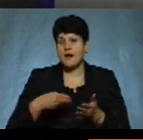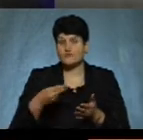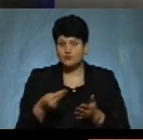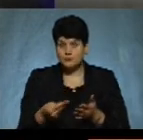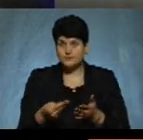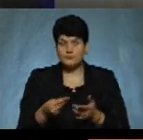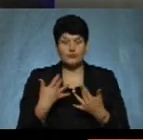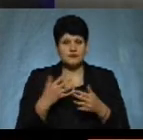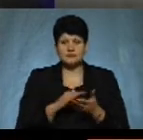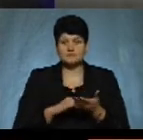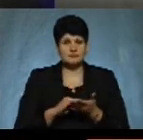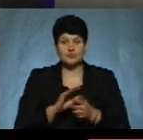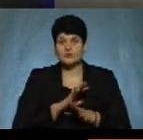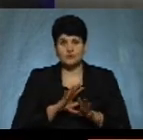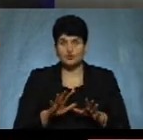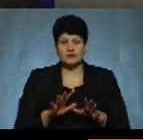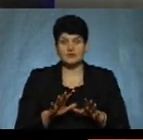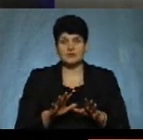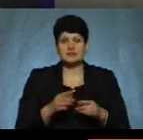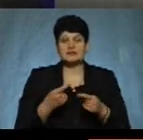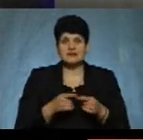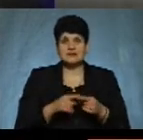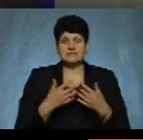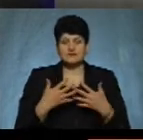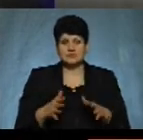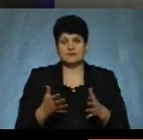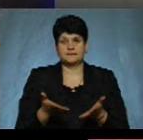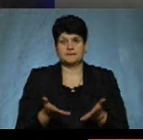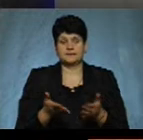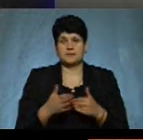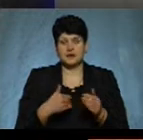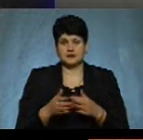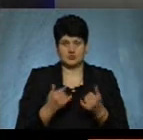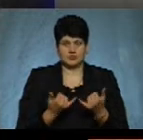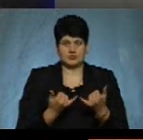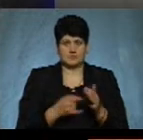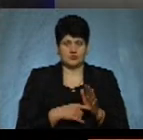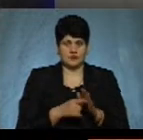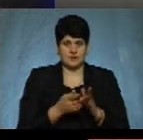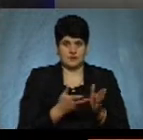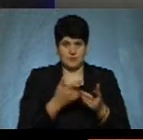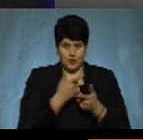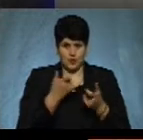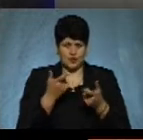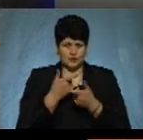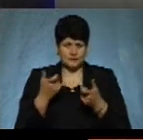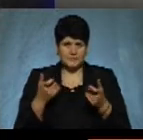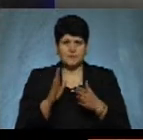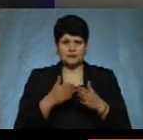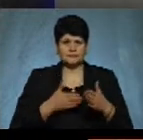вже не буде. Як така четверта хвиля, вона відкривається ось уже практично зараз, ми це оголошення оголошуємо, буде тривати